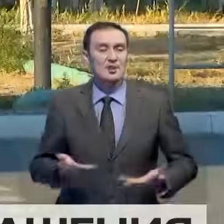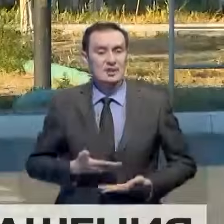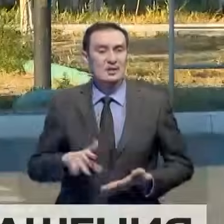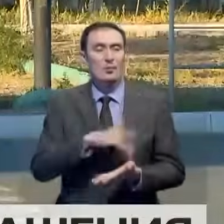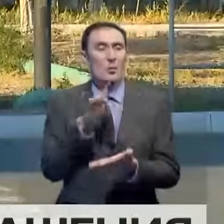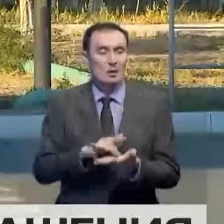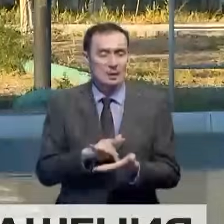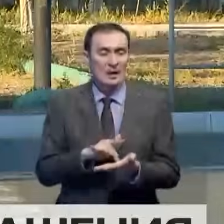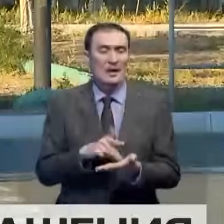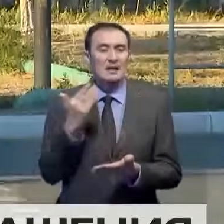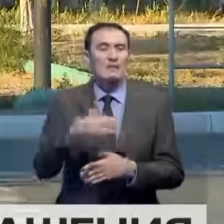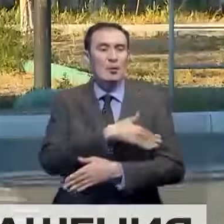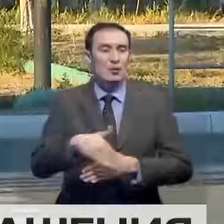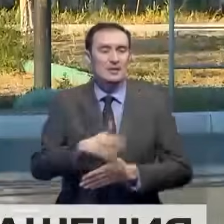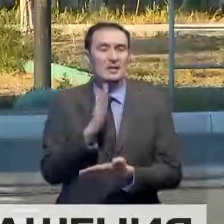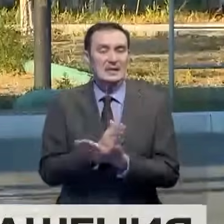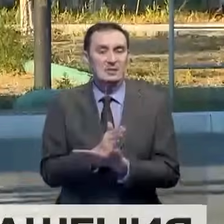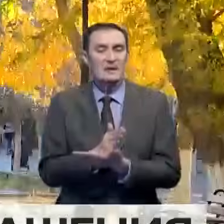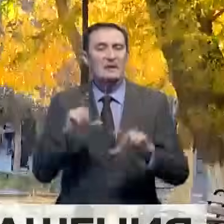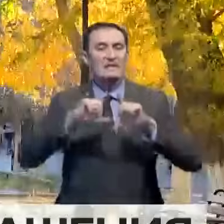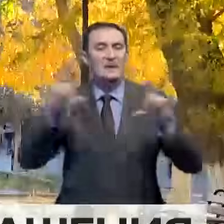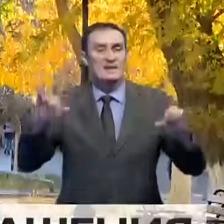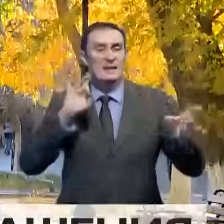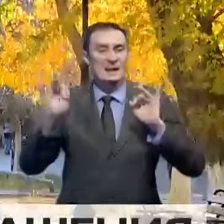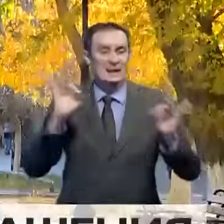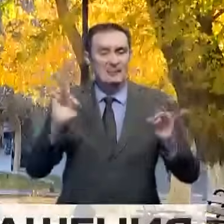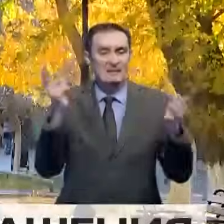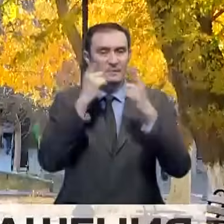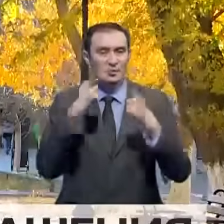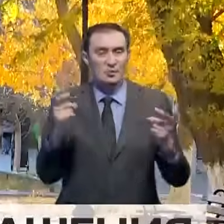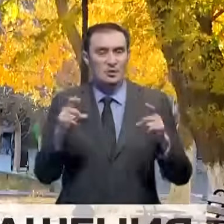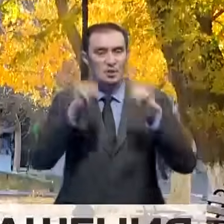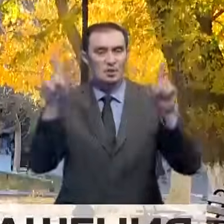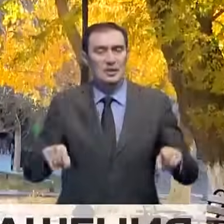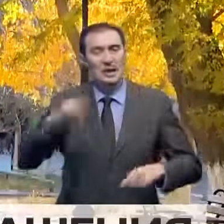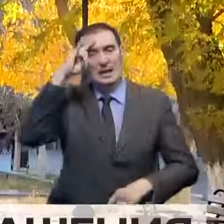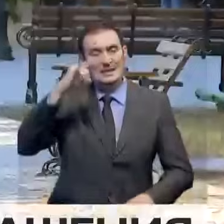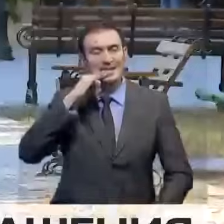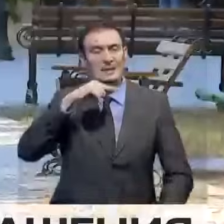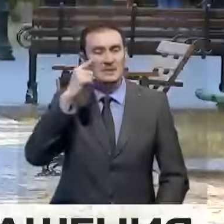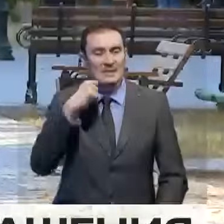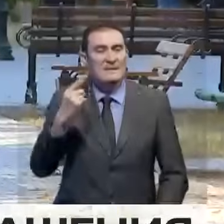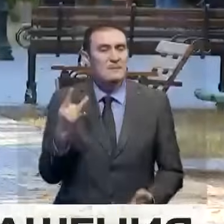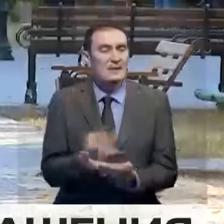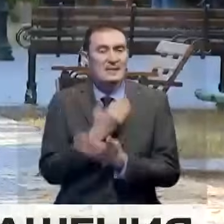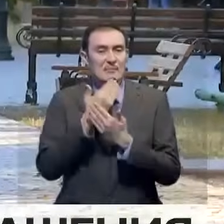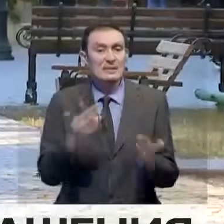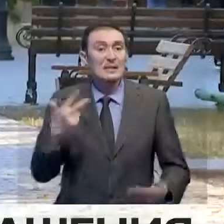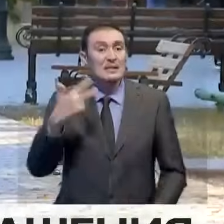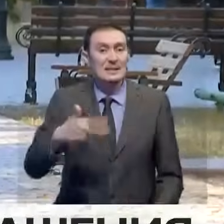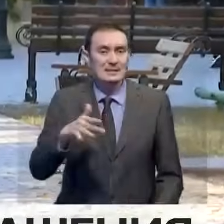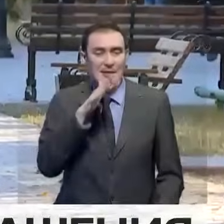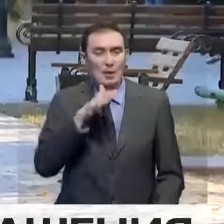самого Байконура. На его улицах появились вывески, рекламные и информационные щиты на казахском языке. Впервые за последние 30